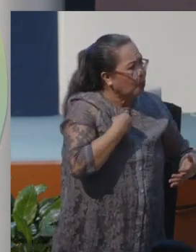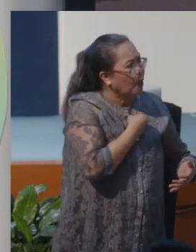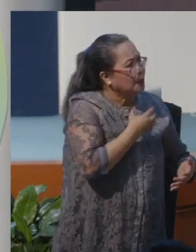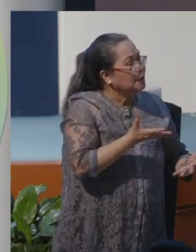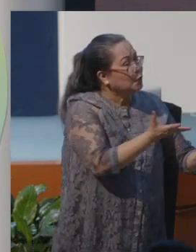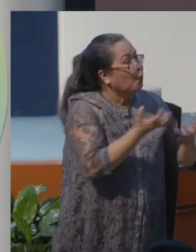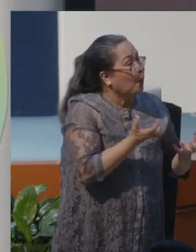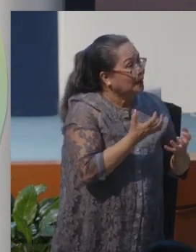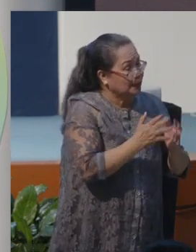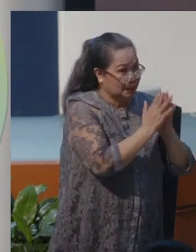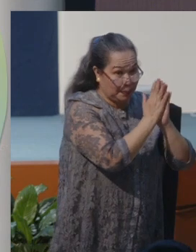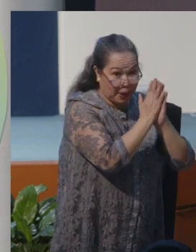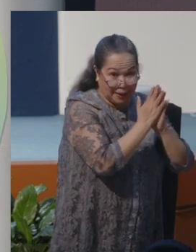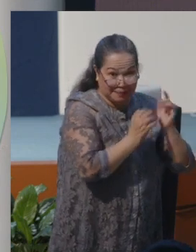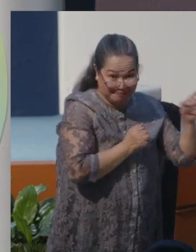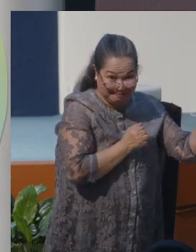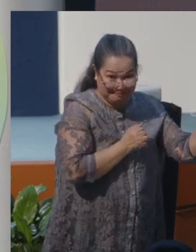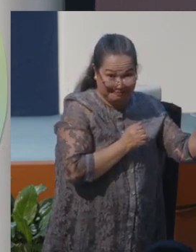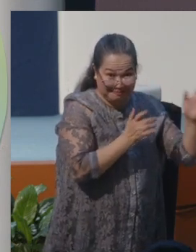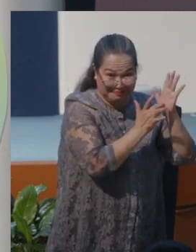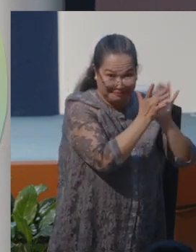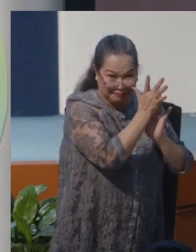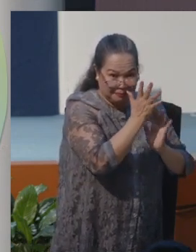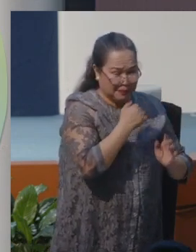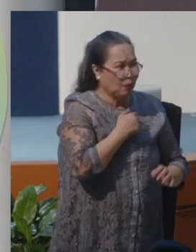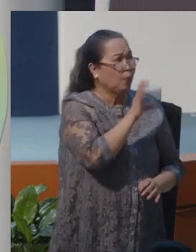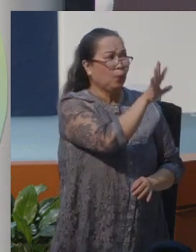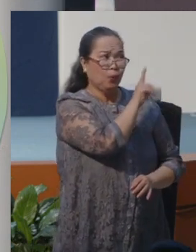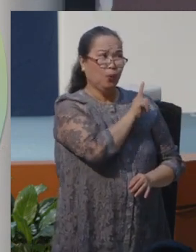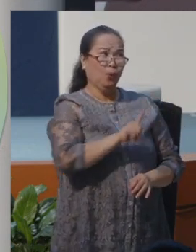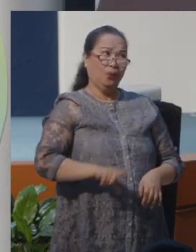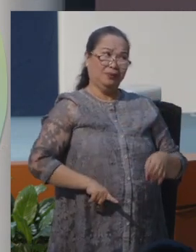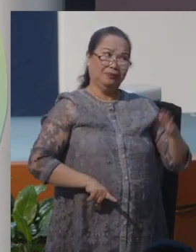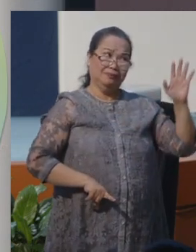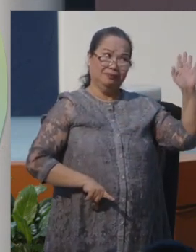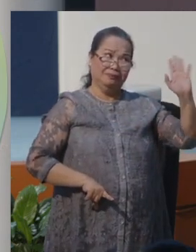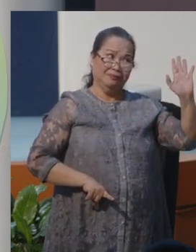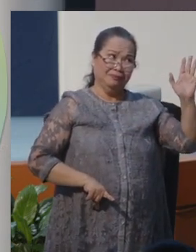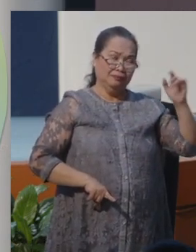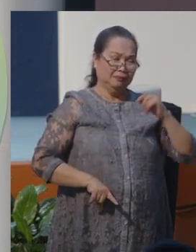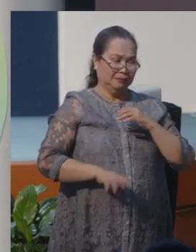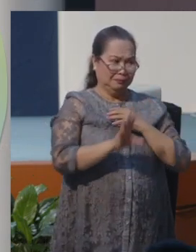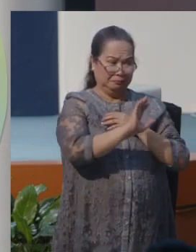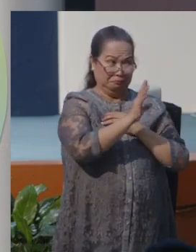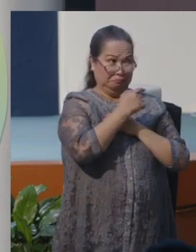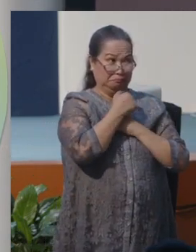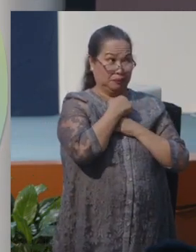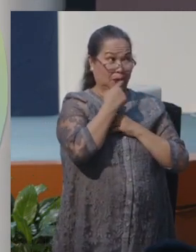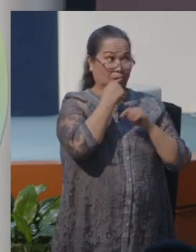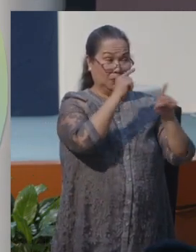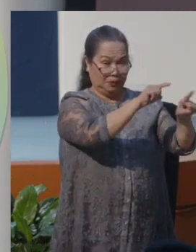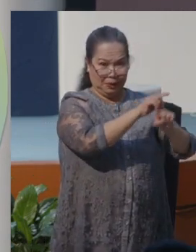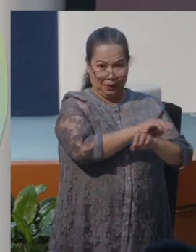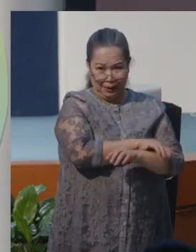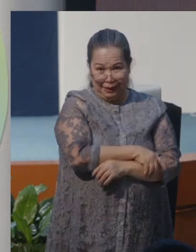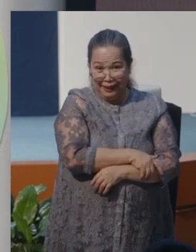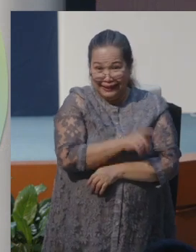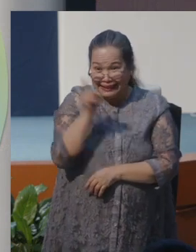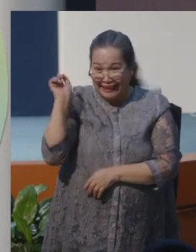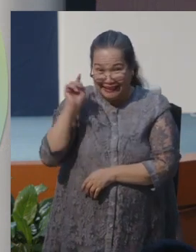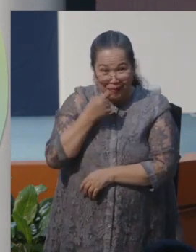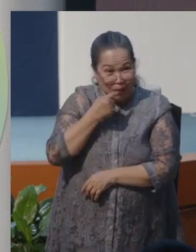ganyan tayo manalangin palagi? Di ba? Lord! Huwag nyo nang tawaging Lord kung uutusan nyo lang. Di